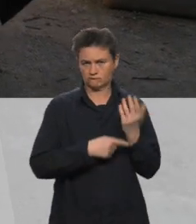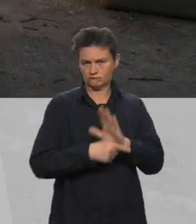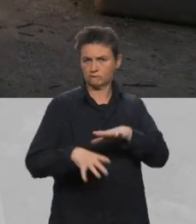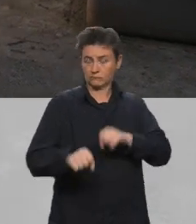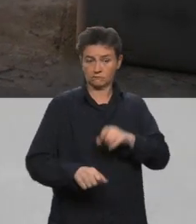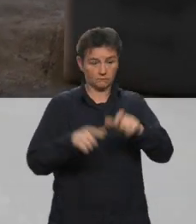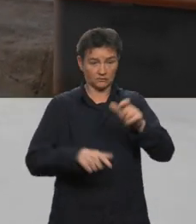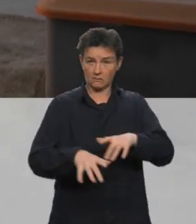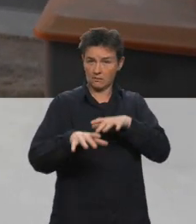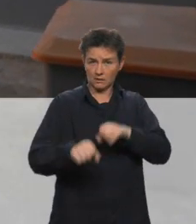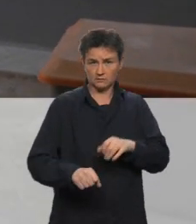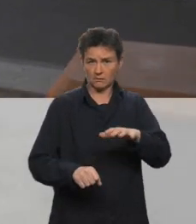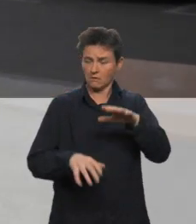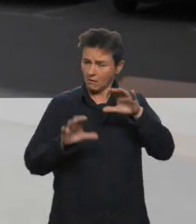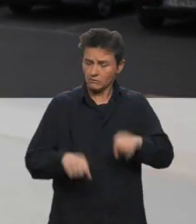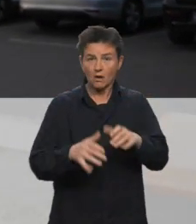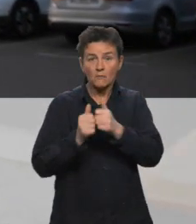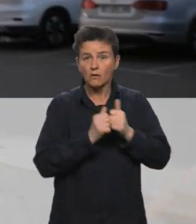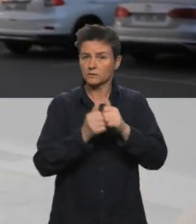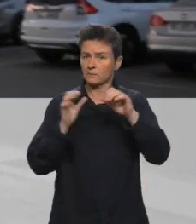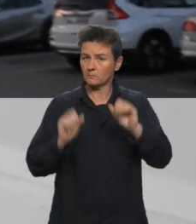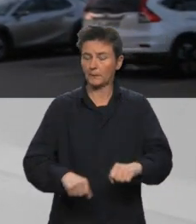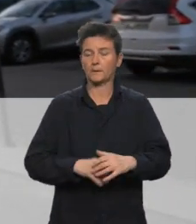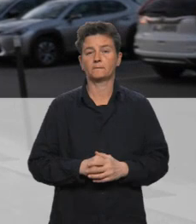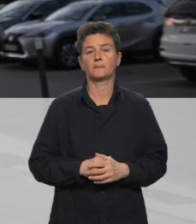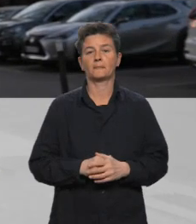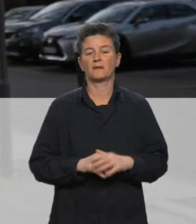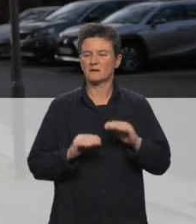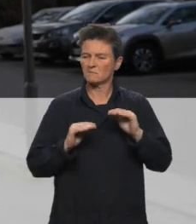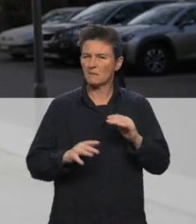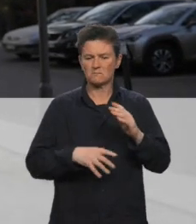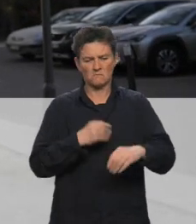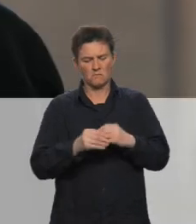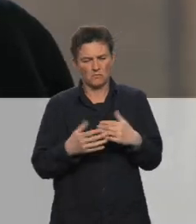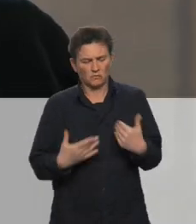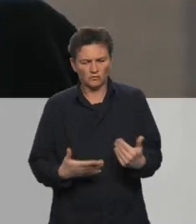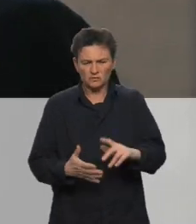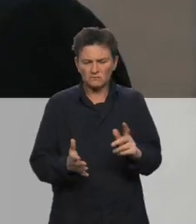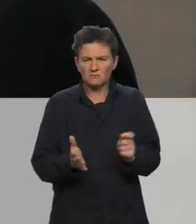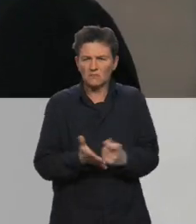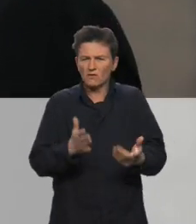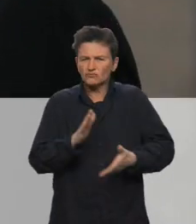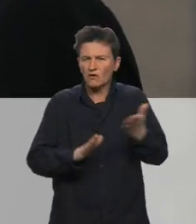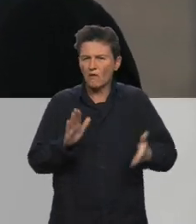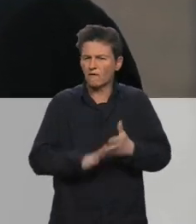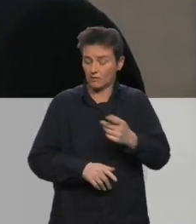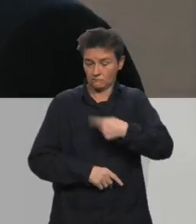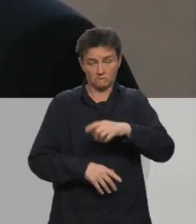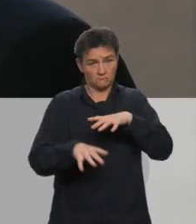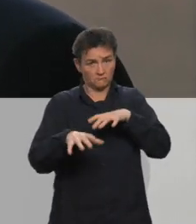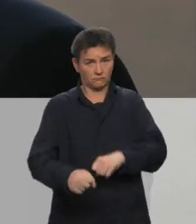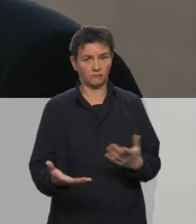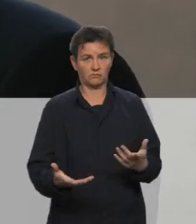Résistons, résistons ensemble, face au barbarisme de notre temps, résistant